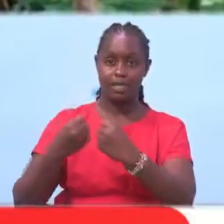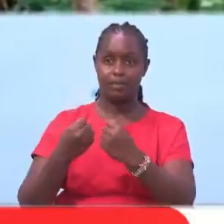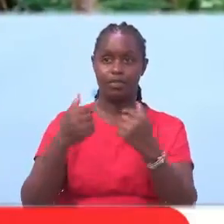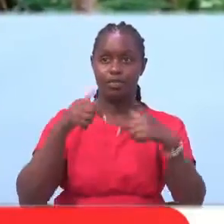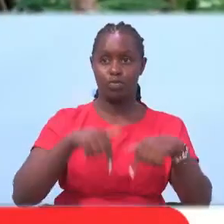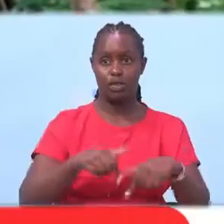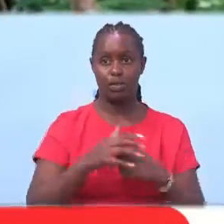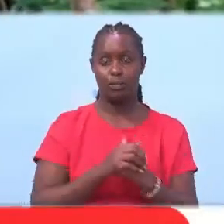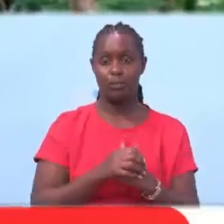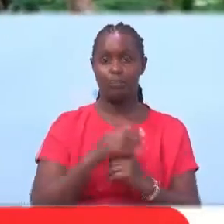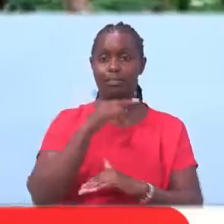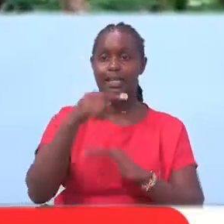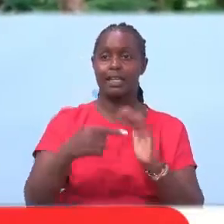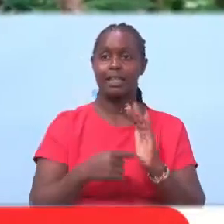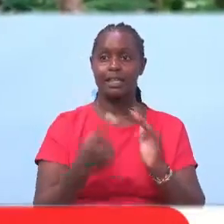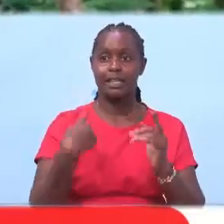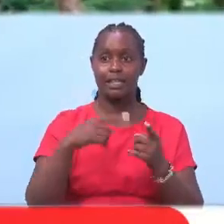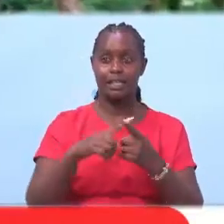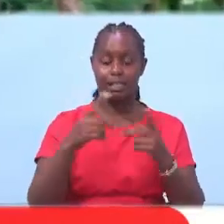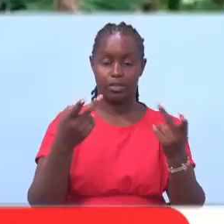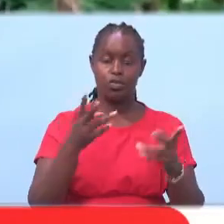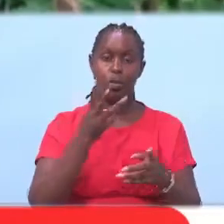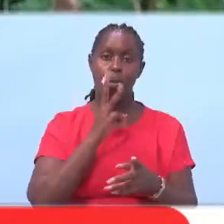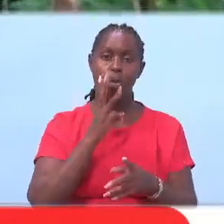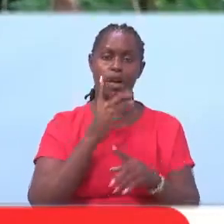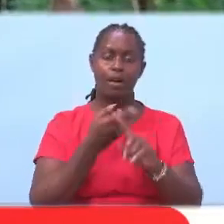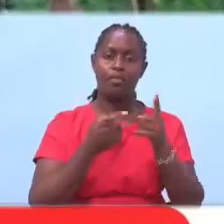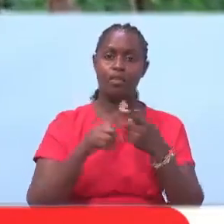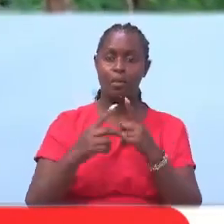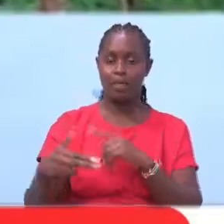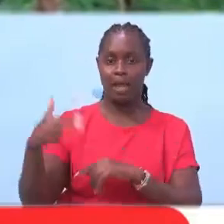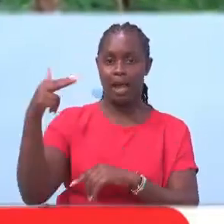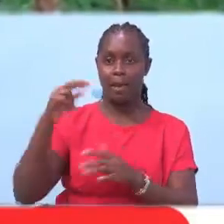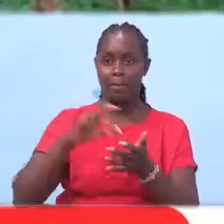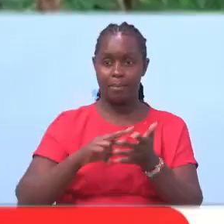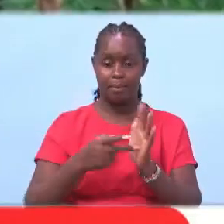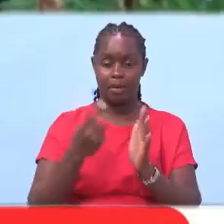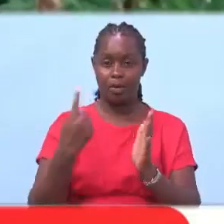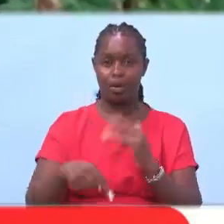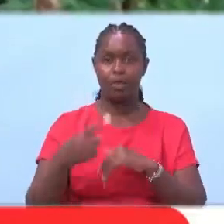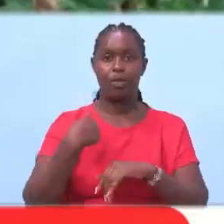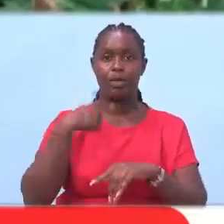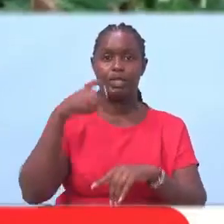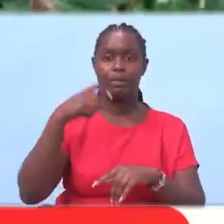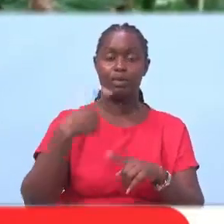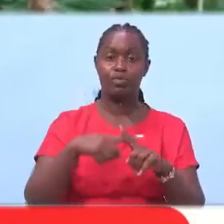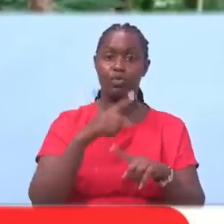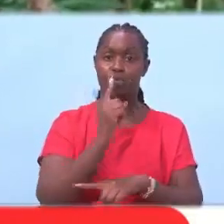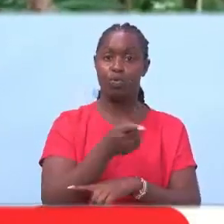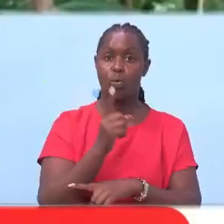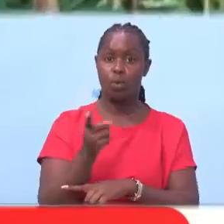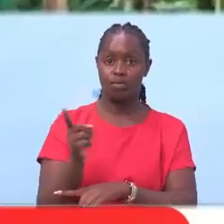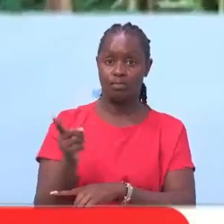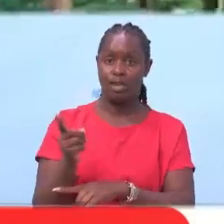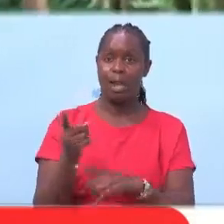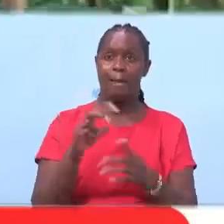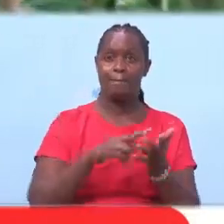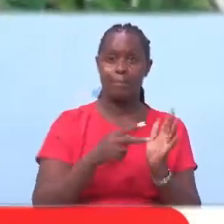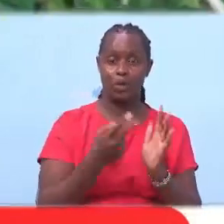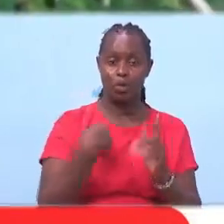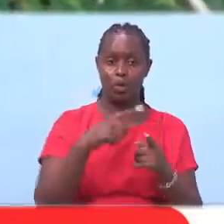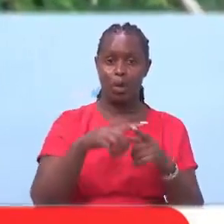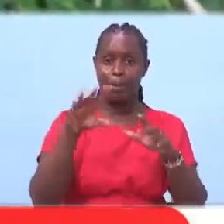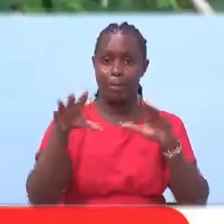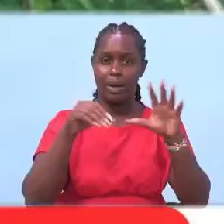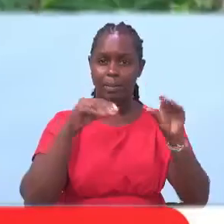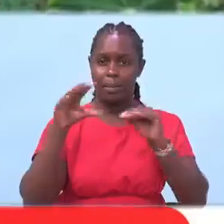ya mtu ambao ni mvua ya kutoka sehemu za juu. Kwa hiyo ni tahadhari tuitoe kwa wale wengine wote ambao katika shamba, mashamba haya ya